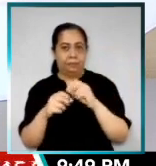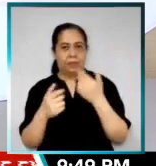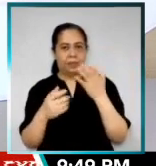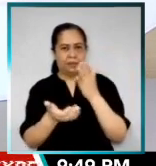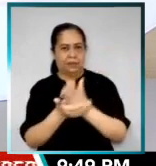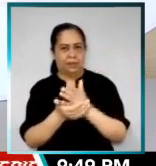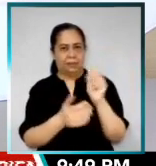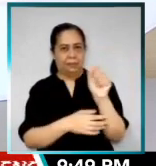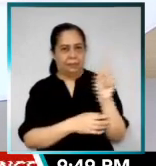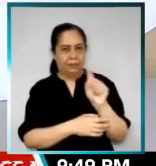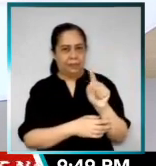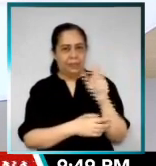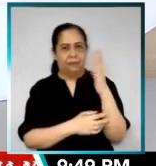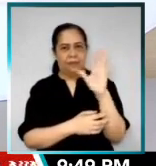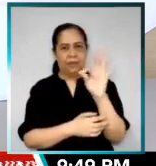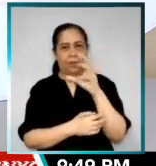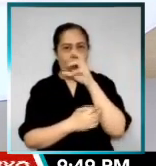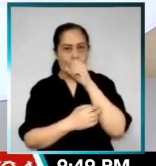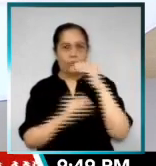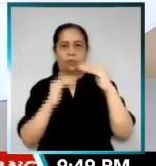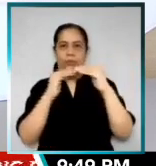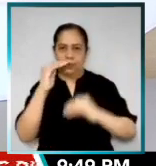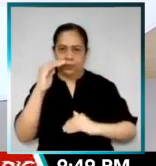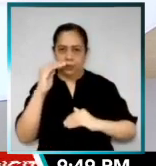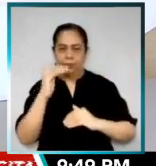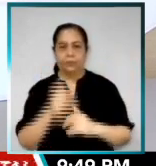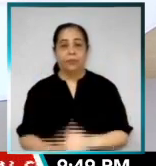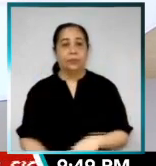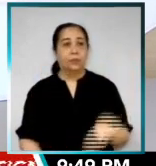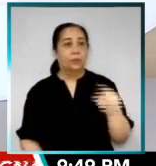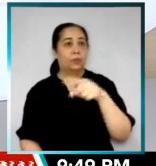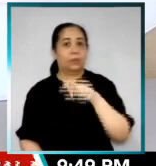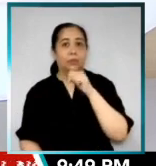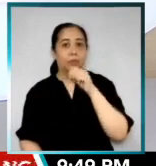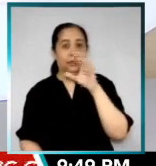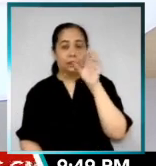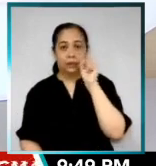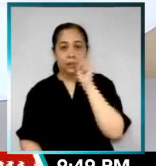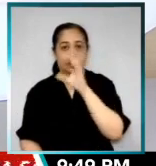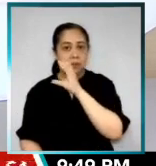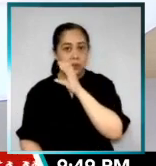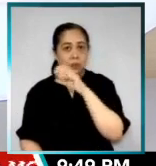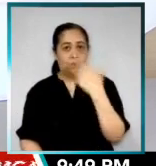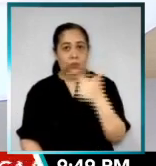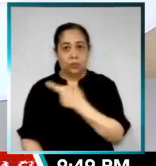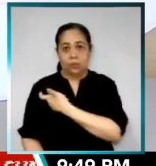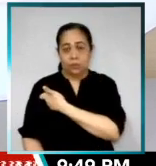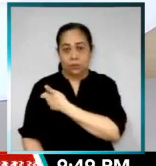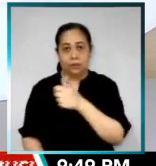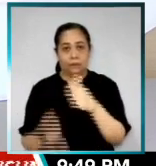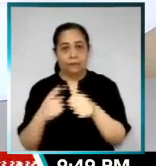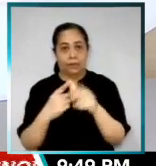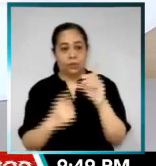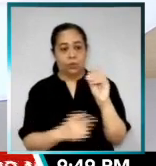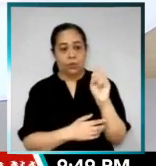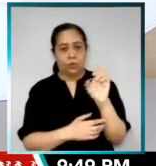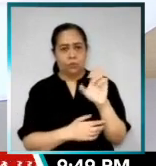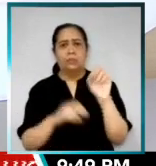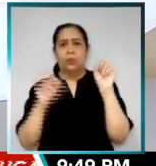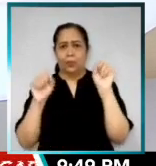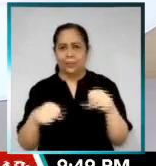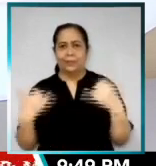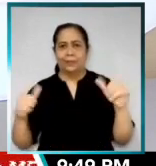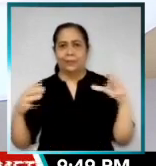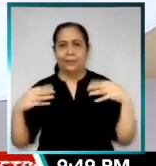sa 59 years old pababa. Ang mga hindi senior citizen na naturukan na ng unang dose, pwede pa rin makatanggap ng second